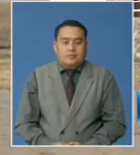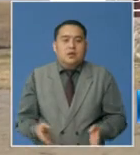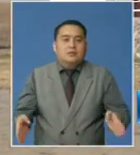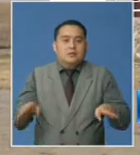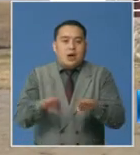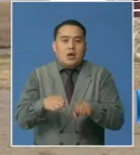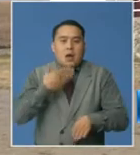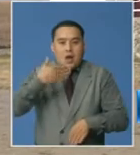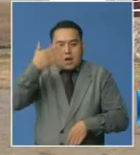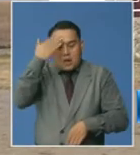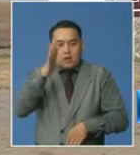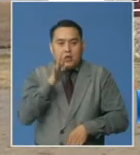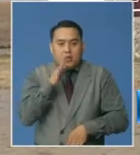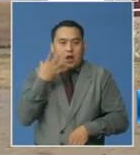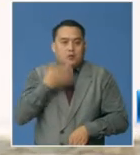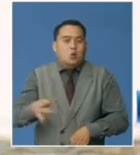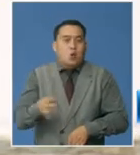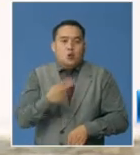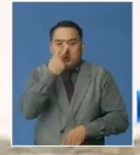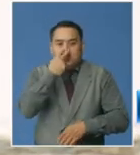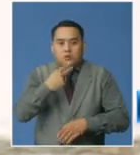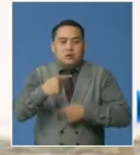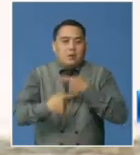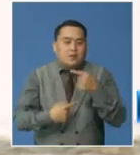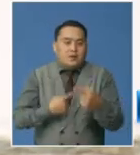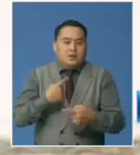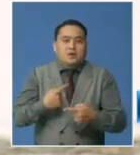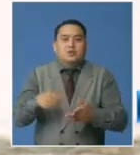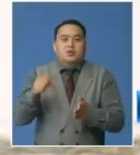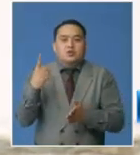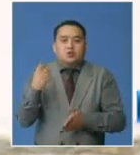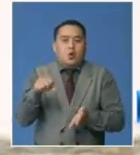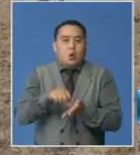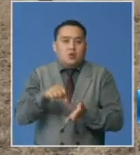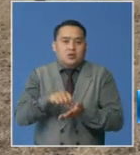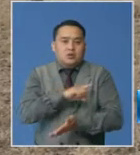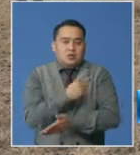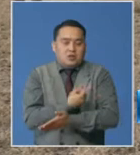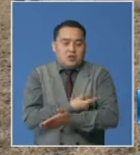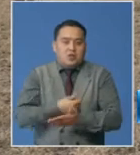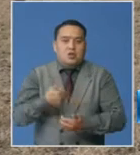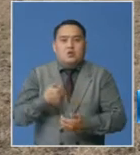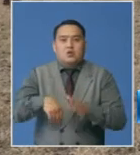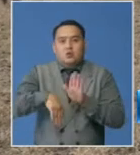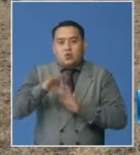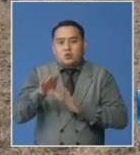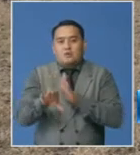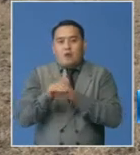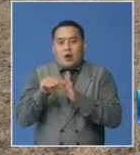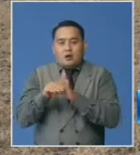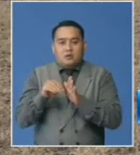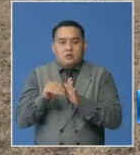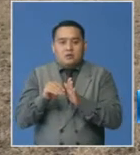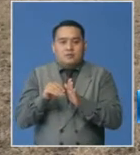Закрытие летнего сезона в Алматинской области – событие традиционное. Более 100 участников бились за звание сильнейшего в открытом областном турнире